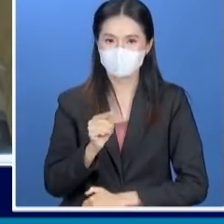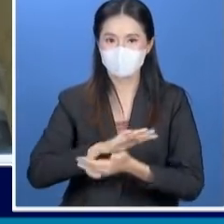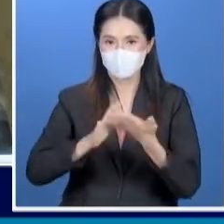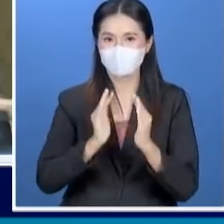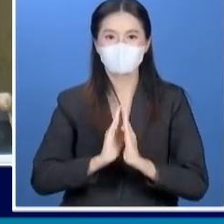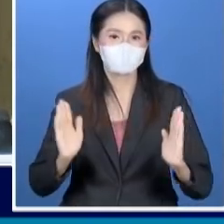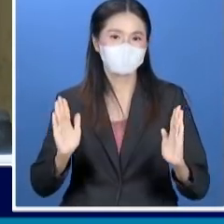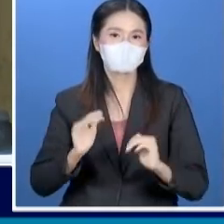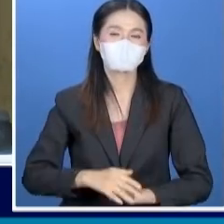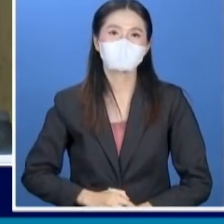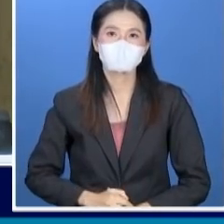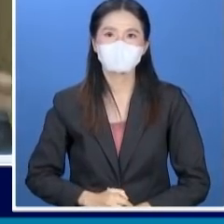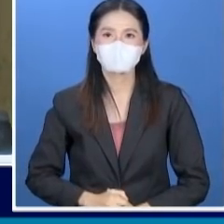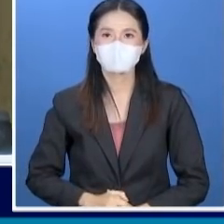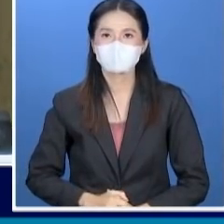ากครับ